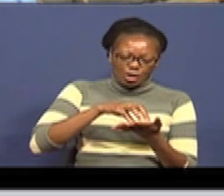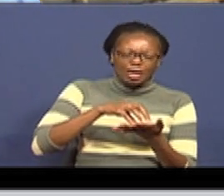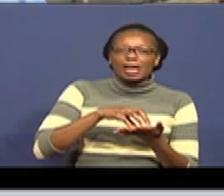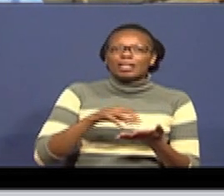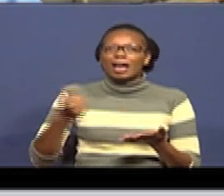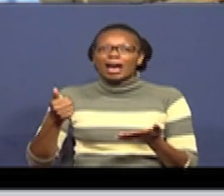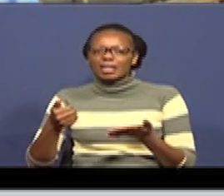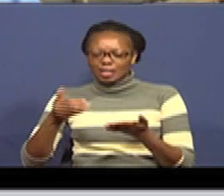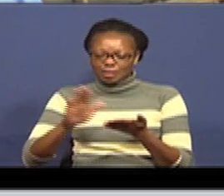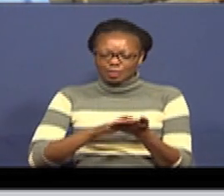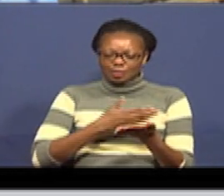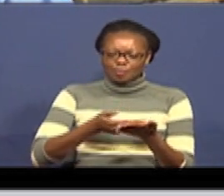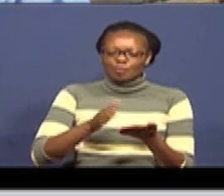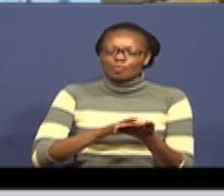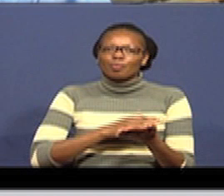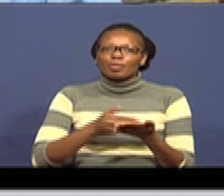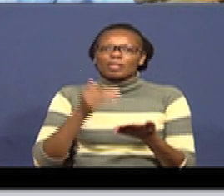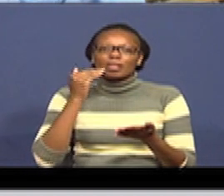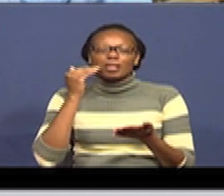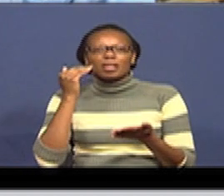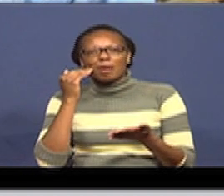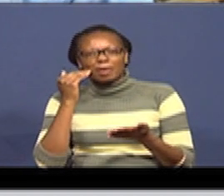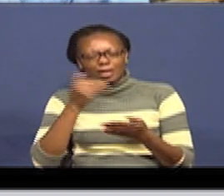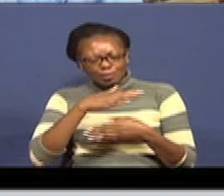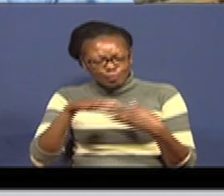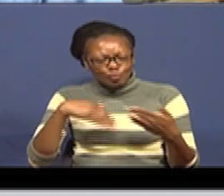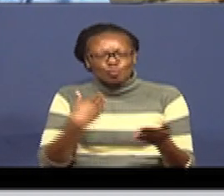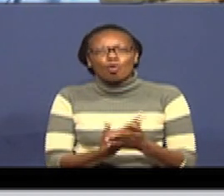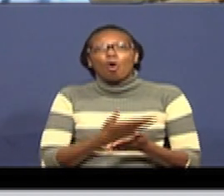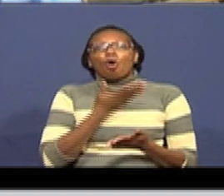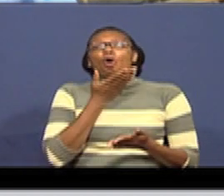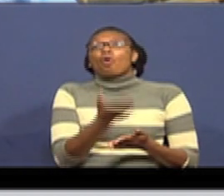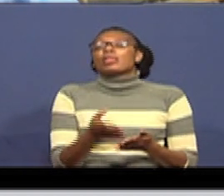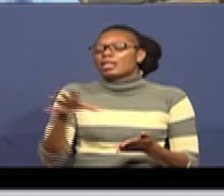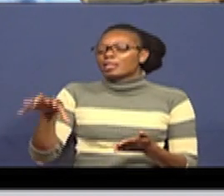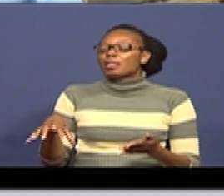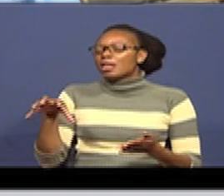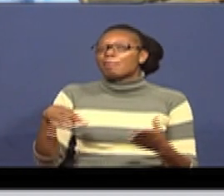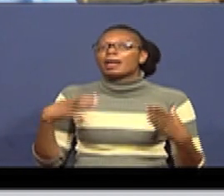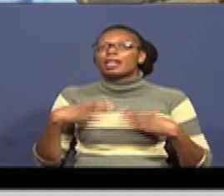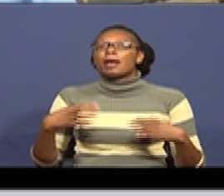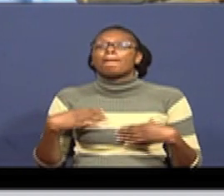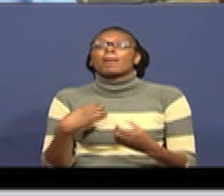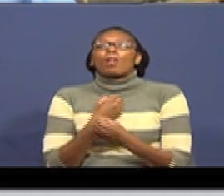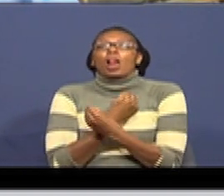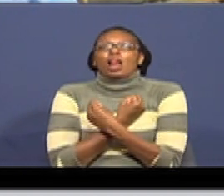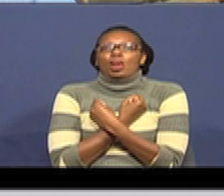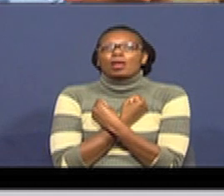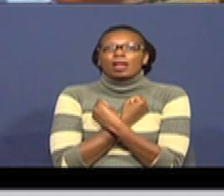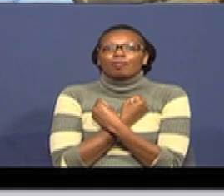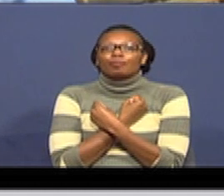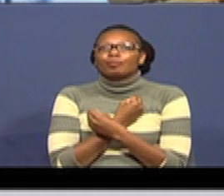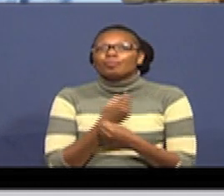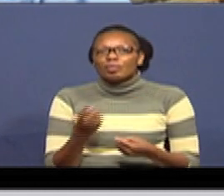wanatengeneza keki kutumia strawberry fruits. Wengine wanatengeneza jam. Na hizo vitu zote ziliko na demand kwa soko, kwa sababu